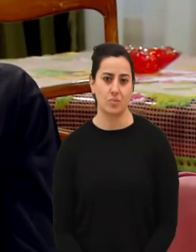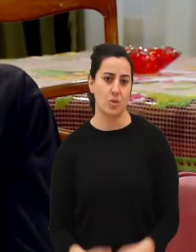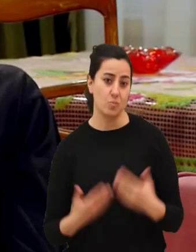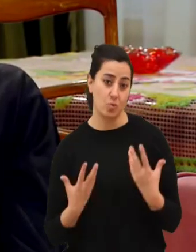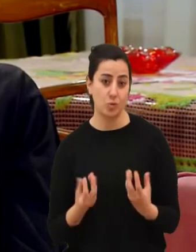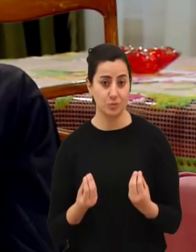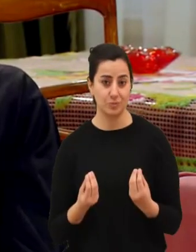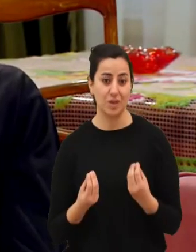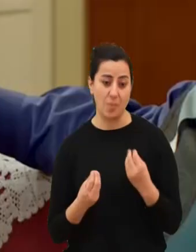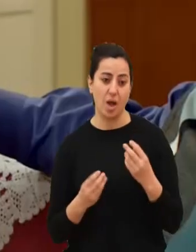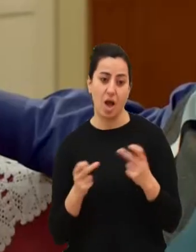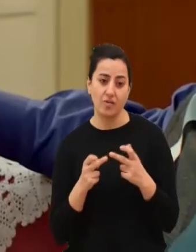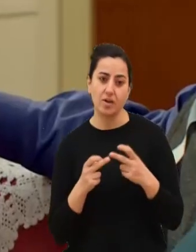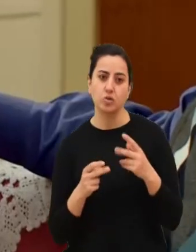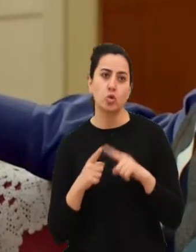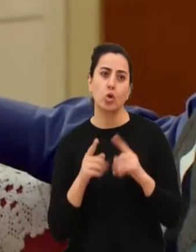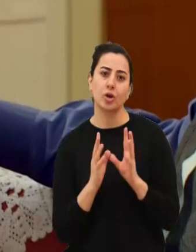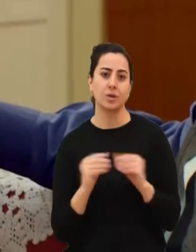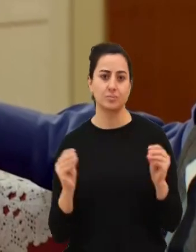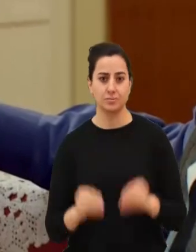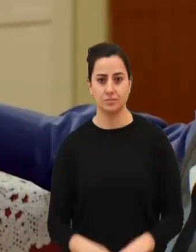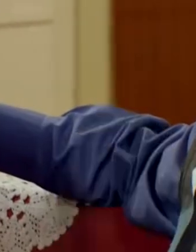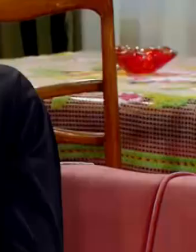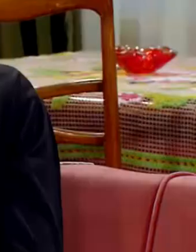Böyle yaparsak olmayacak.